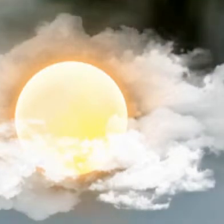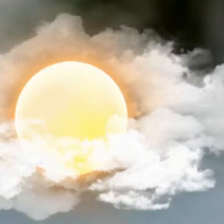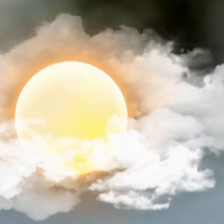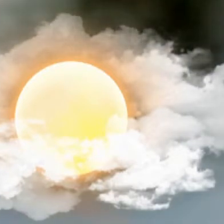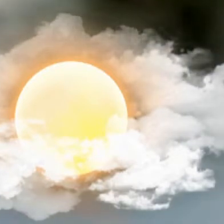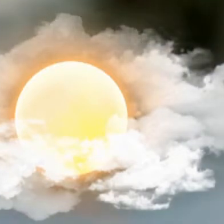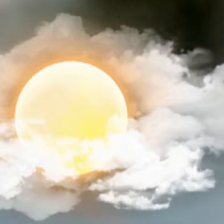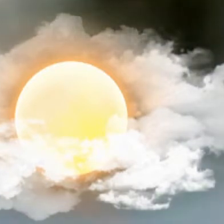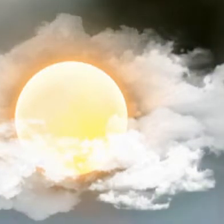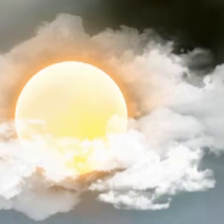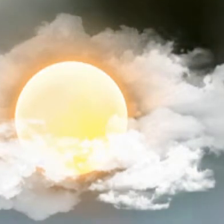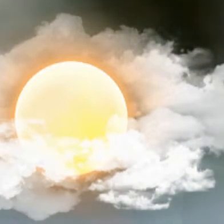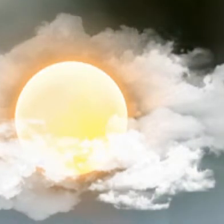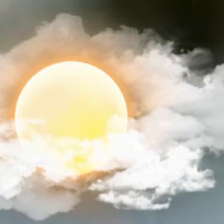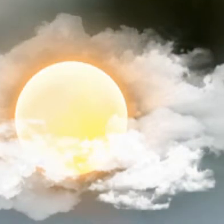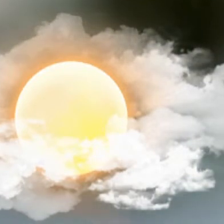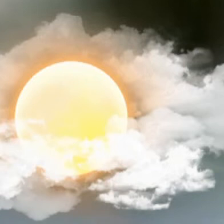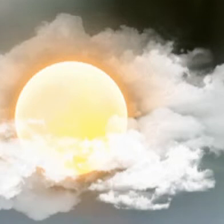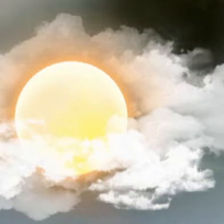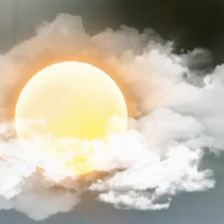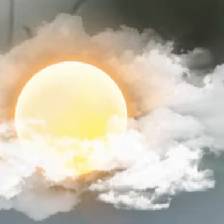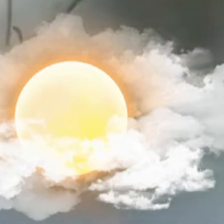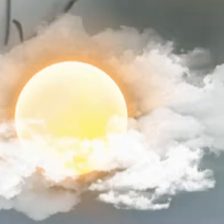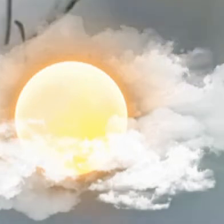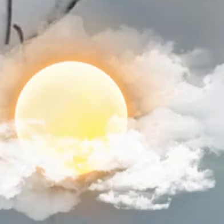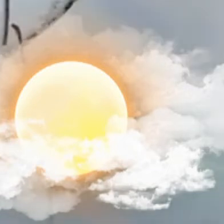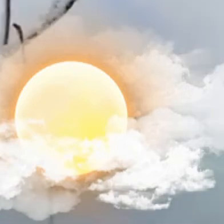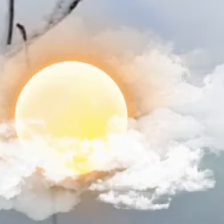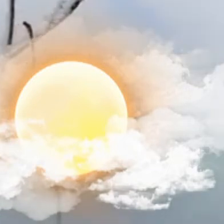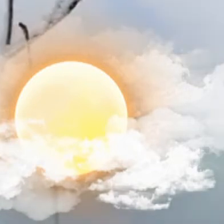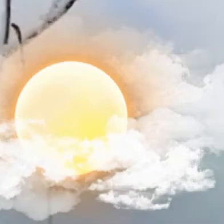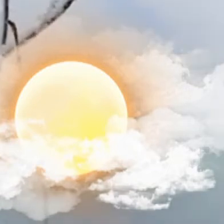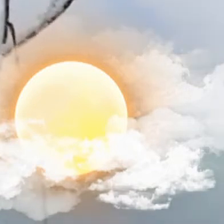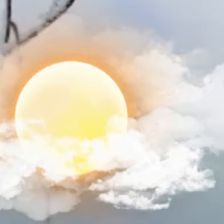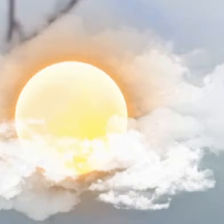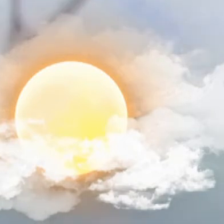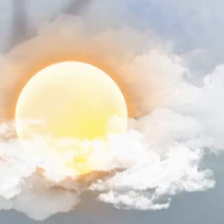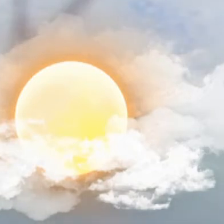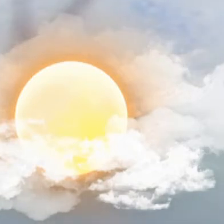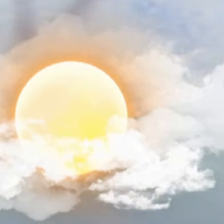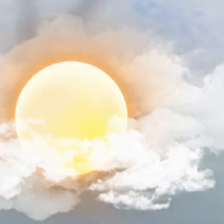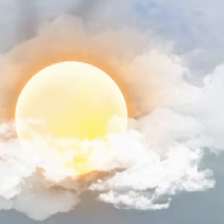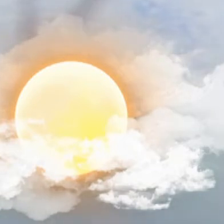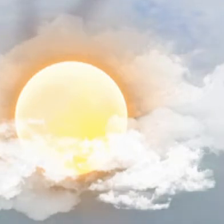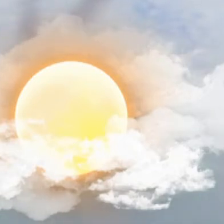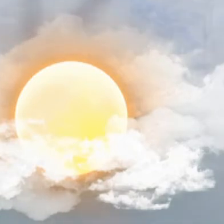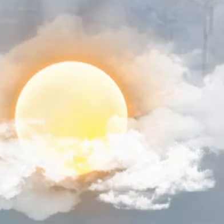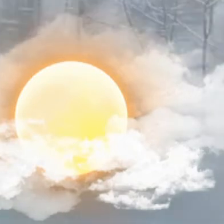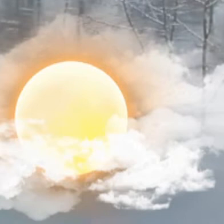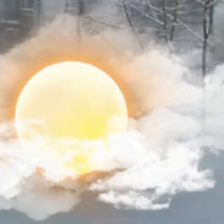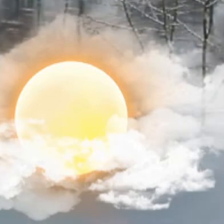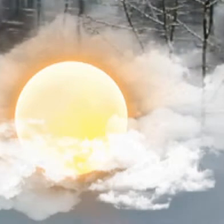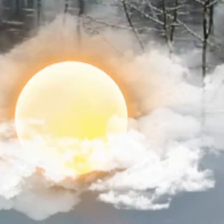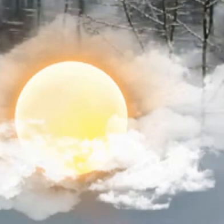раніцей, до мінус 7 днем і до мінус 8 вечором. Переменная облачность без опадков. Ветер заходний, хуткость